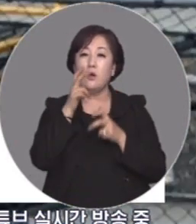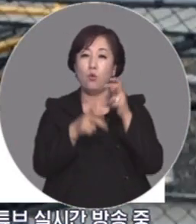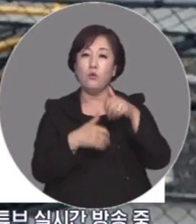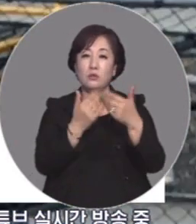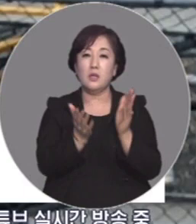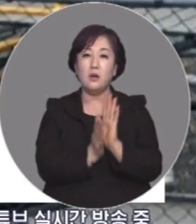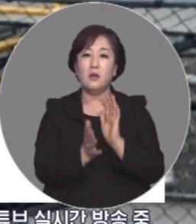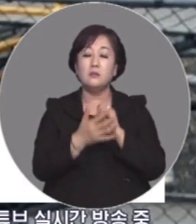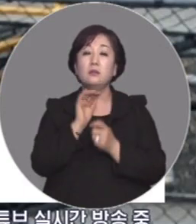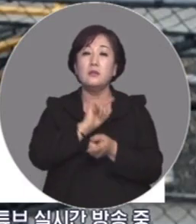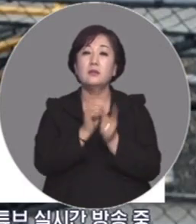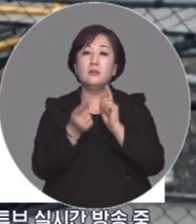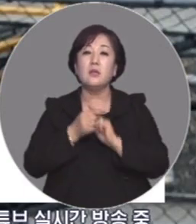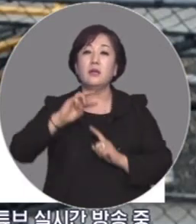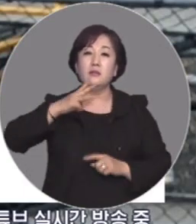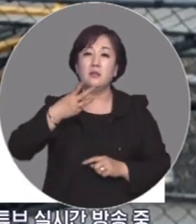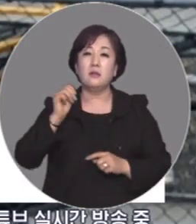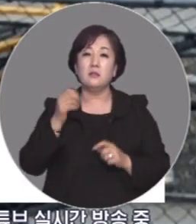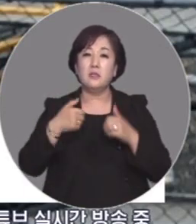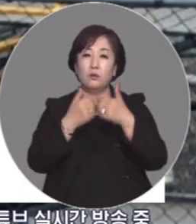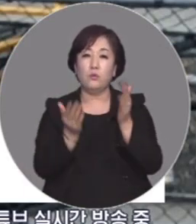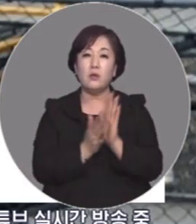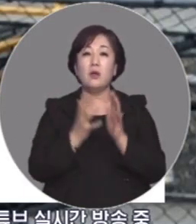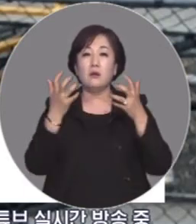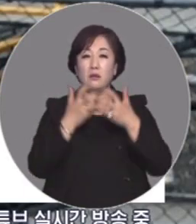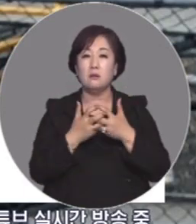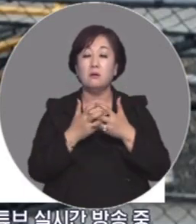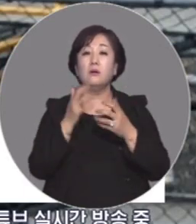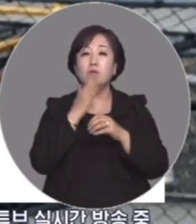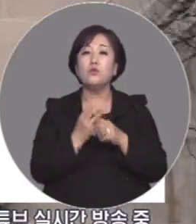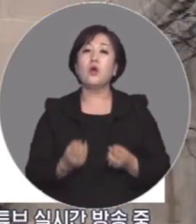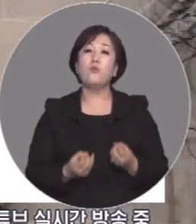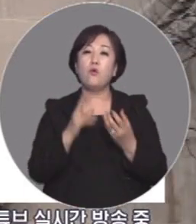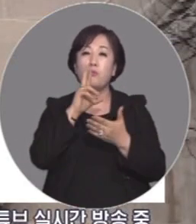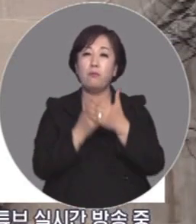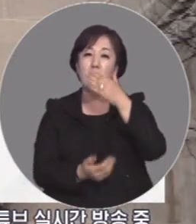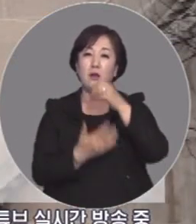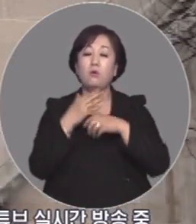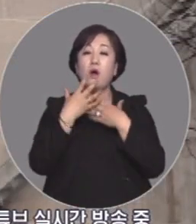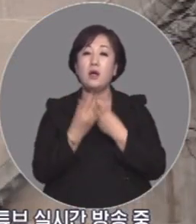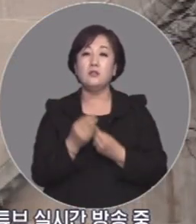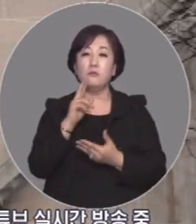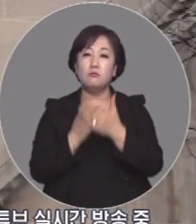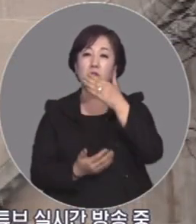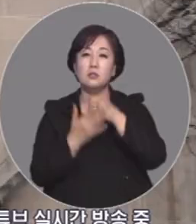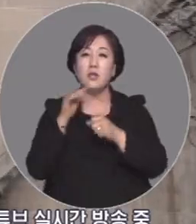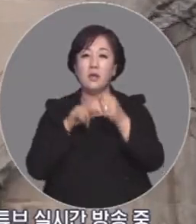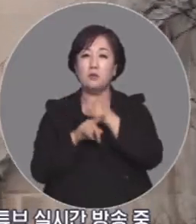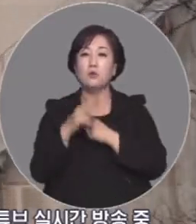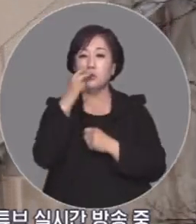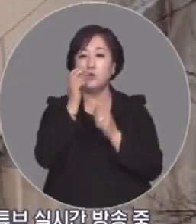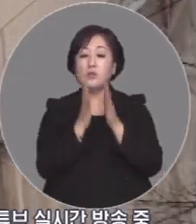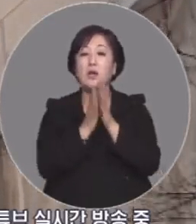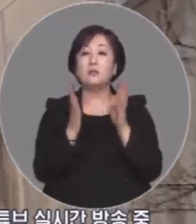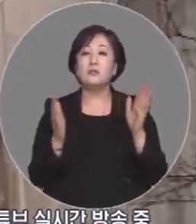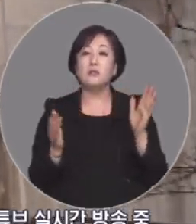종중 슬러지가 끼면서 탱크가 폭발하는 걸로 보고 안전 조치와 함께 사고 원인을 조사하고 있습니다